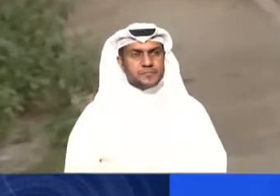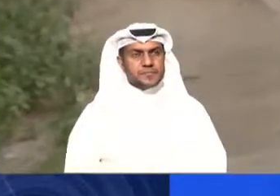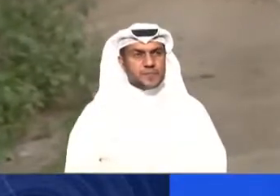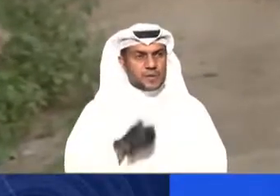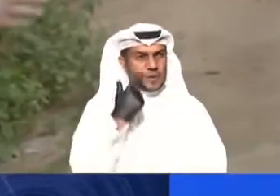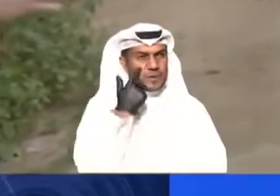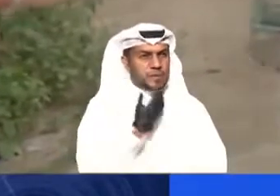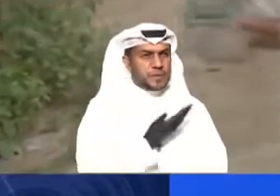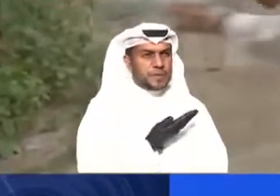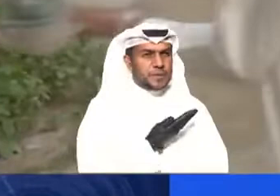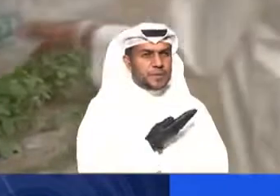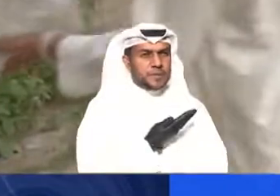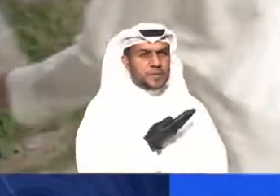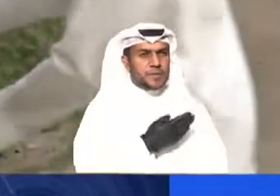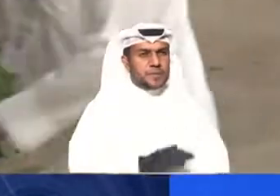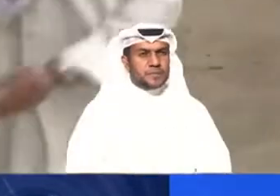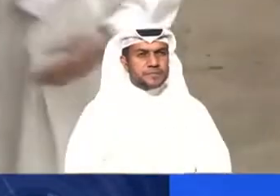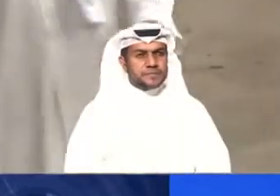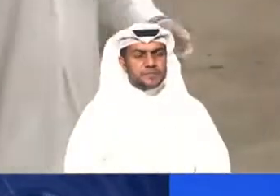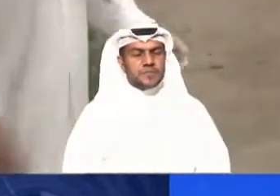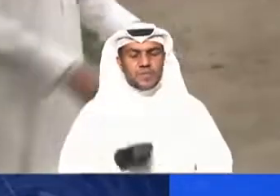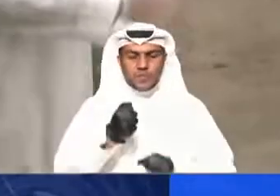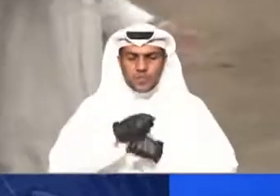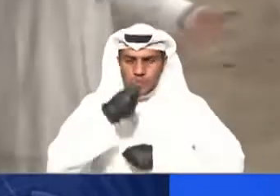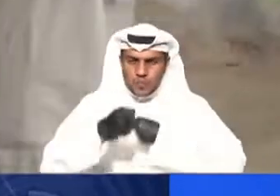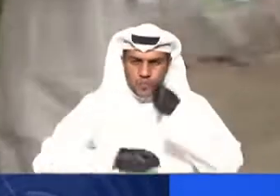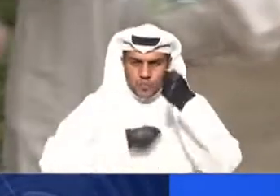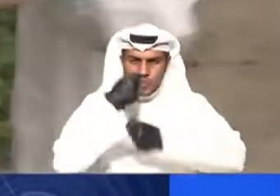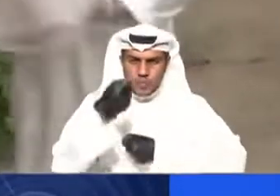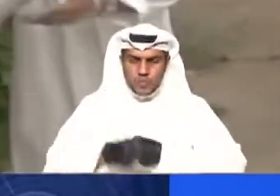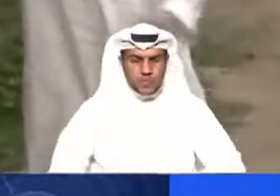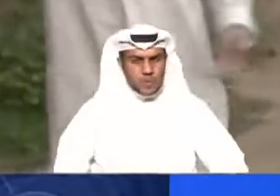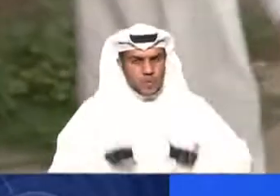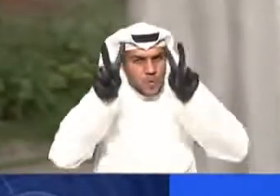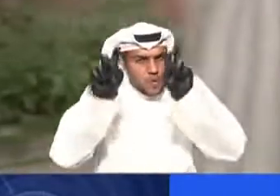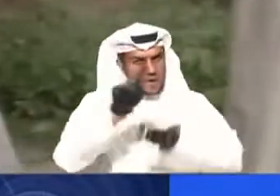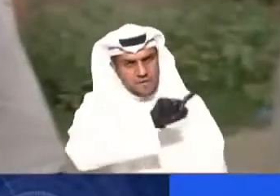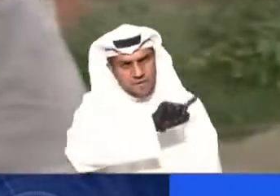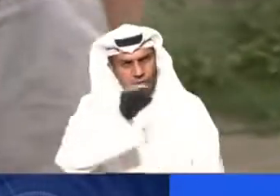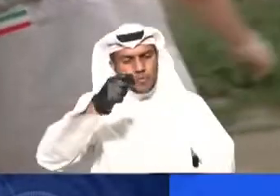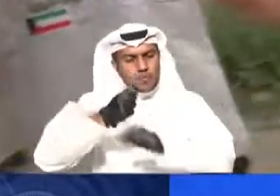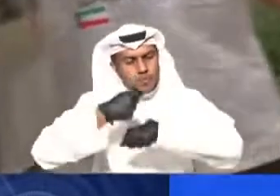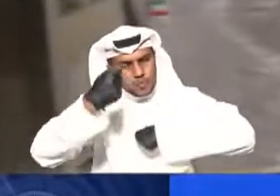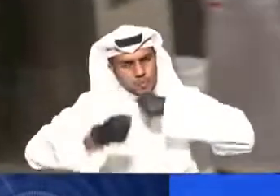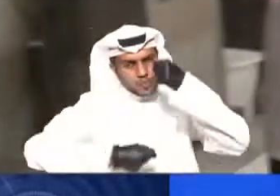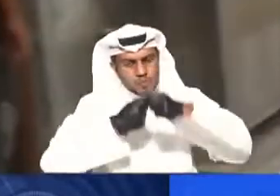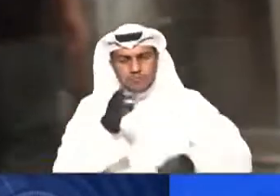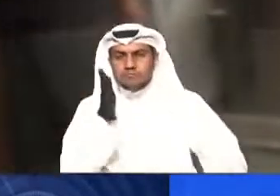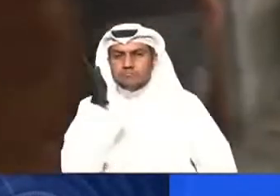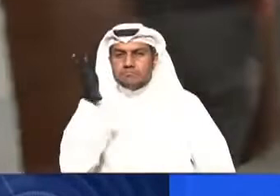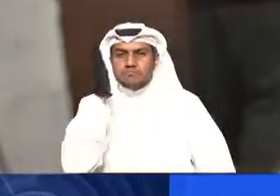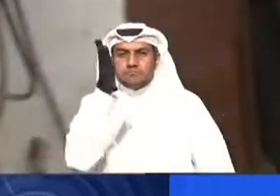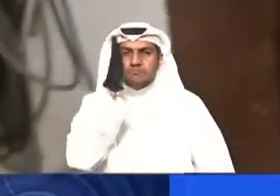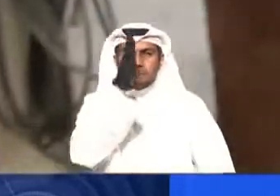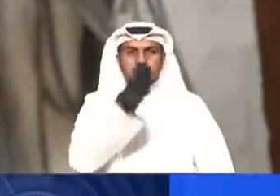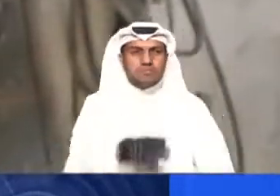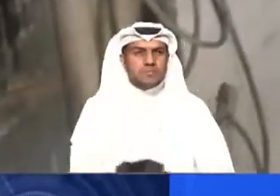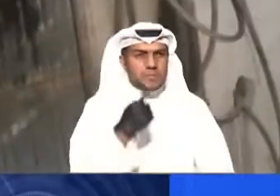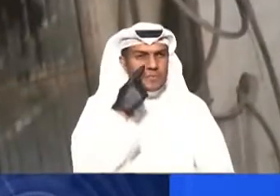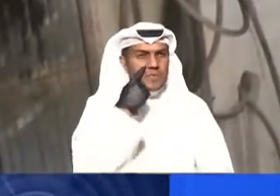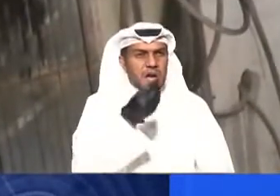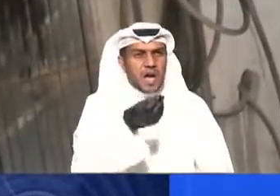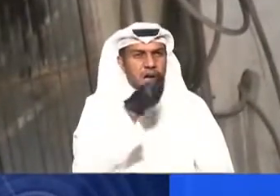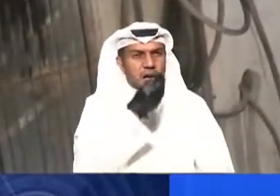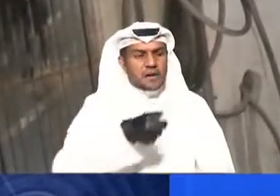قطار الجمعيات الخيرية يمضي دون توقف، اختار الخير دربا ومحطته كان هدفا للإنسان. أدرك من